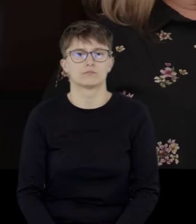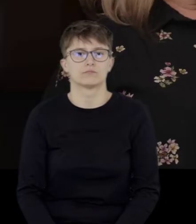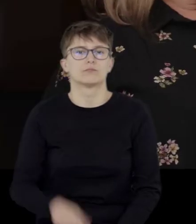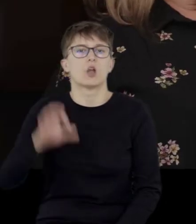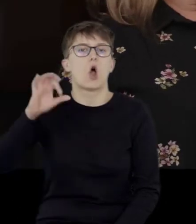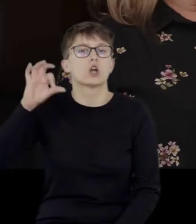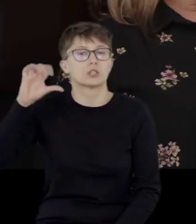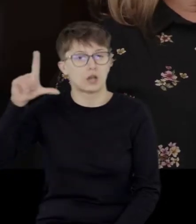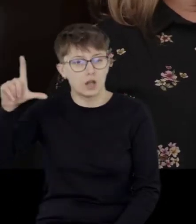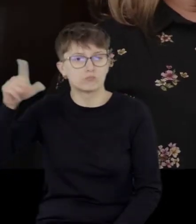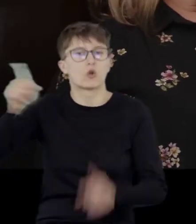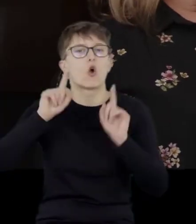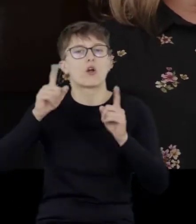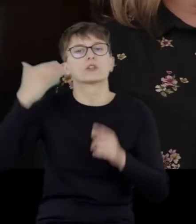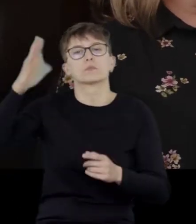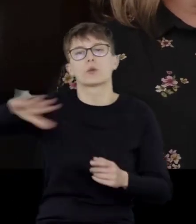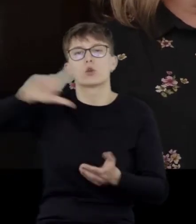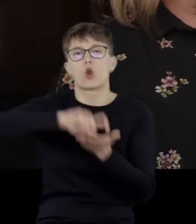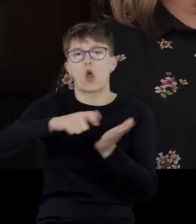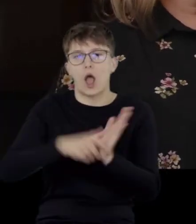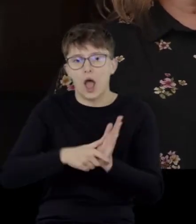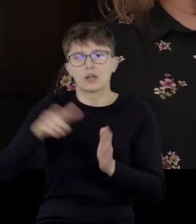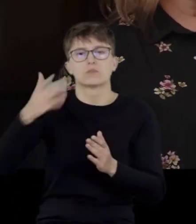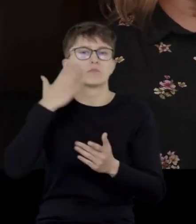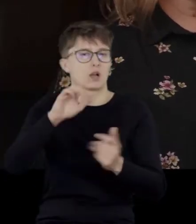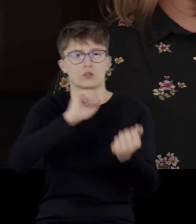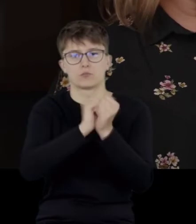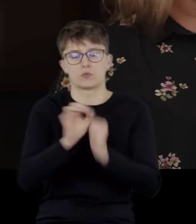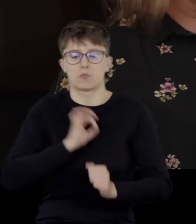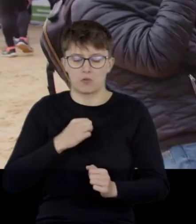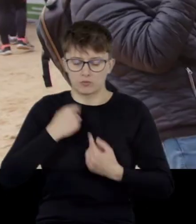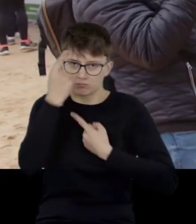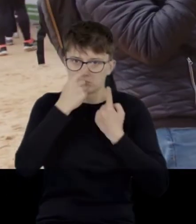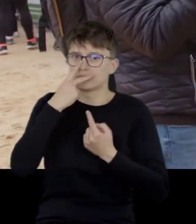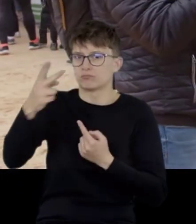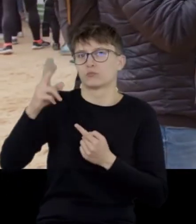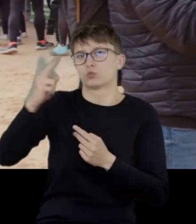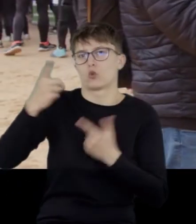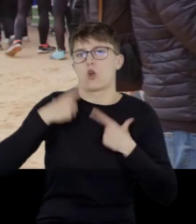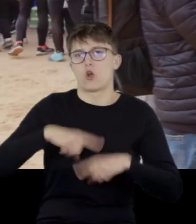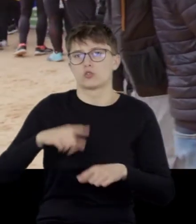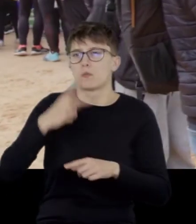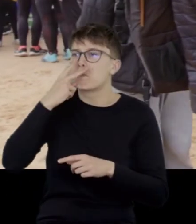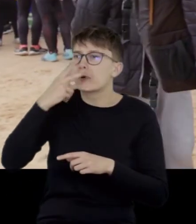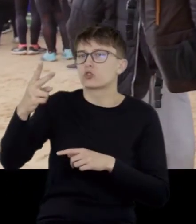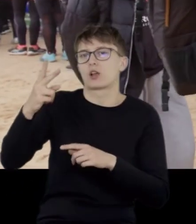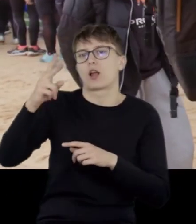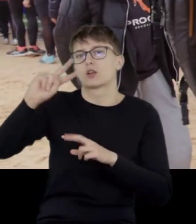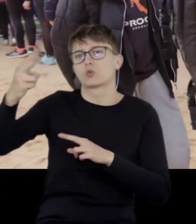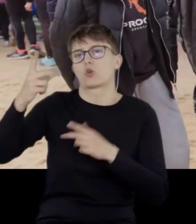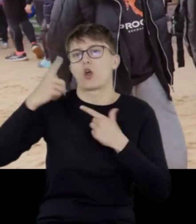OSL, organizowanie społeczności lokalnej, bardzo zmieniło moje postrzeganie drugiej osoby, postrzeganie drugiego